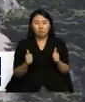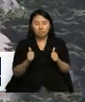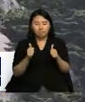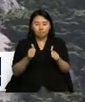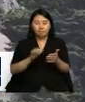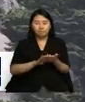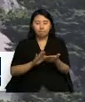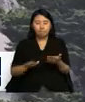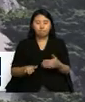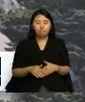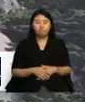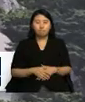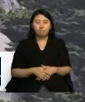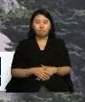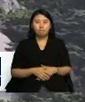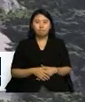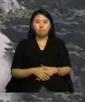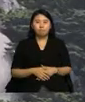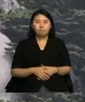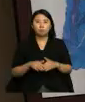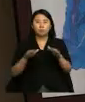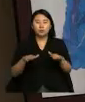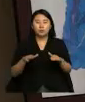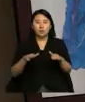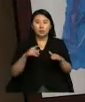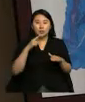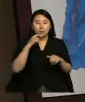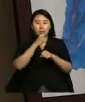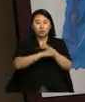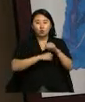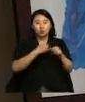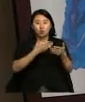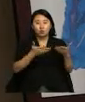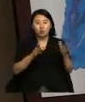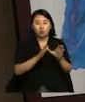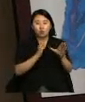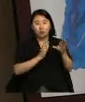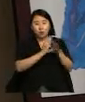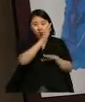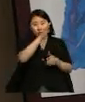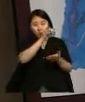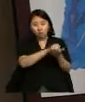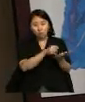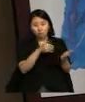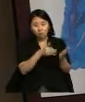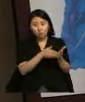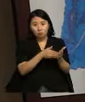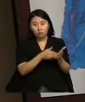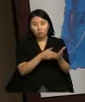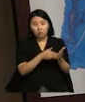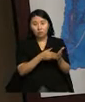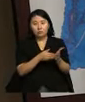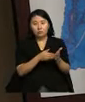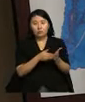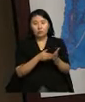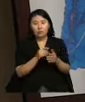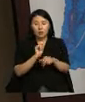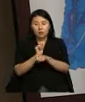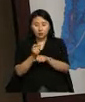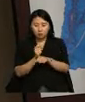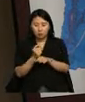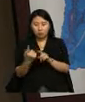된다고 생각하고 있습니다. 현재 민주당이 과반수를 차지하고 있습니다. 집행부의